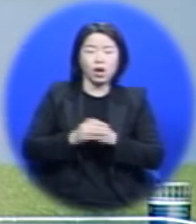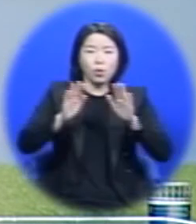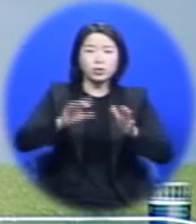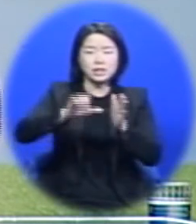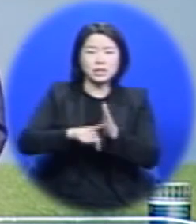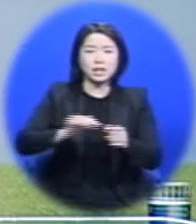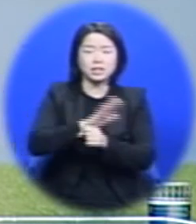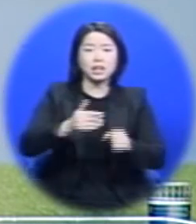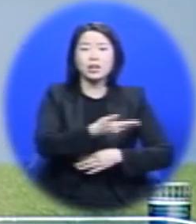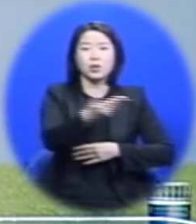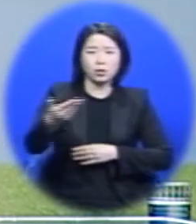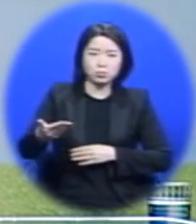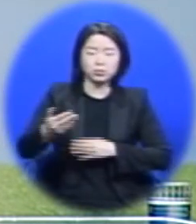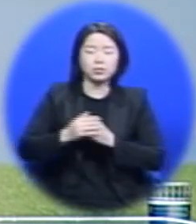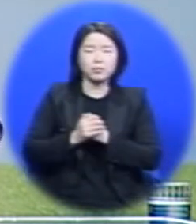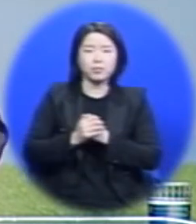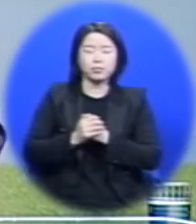시간 사랑하는 교우 여러분,